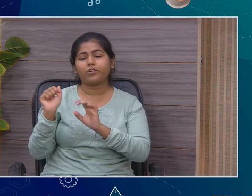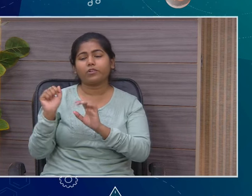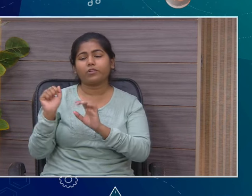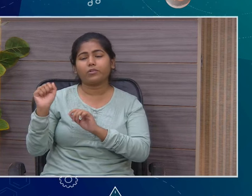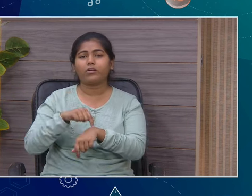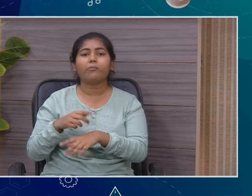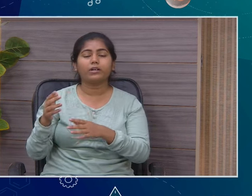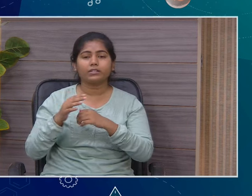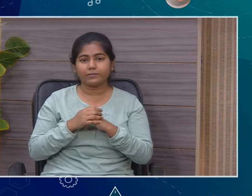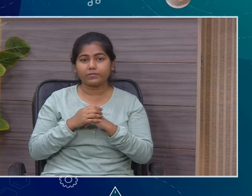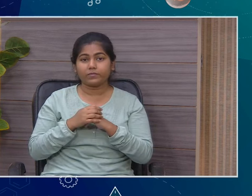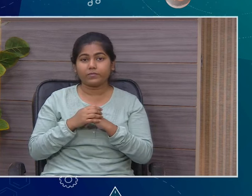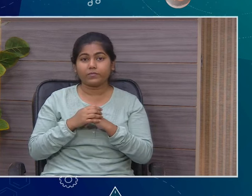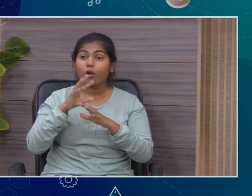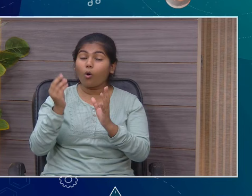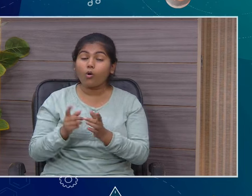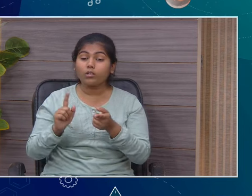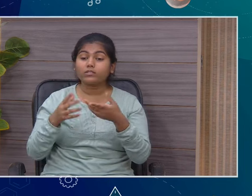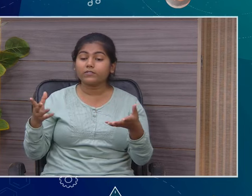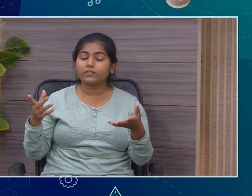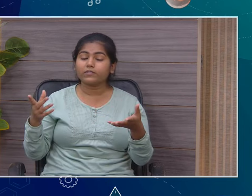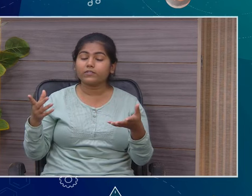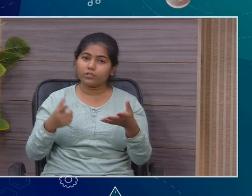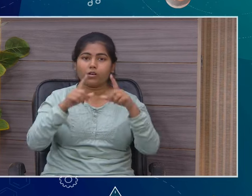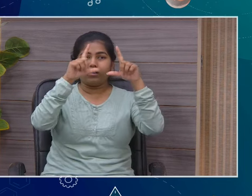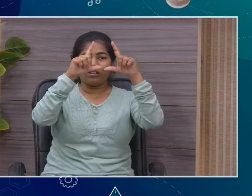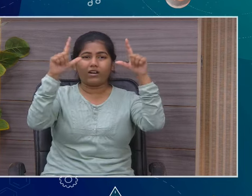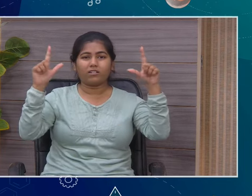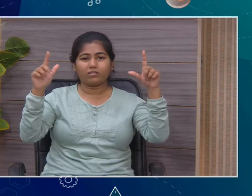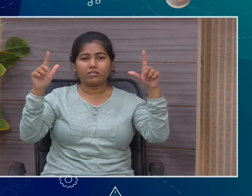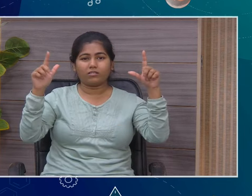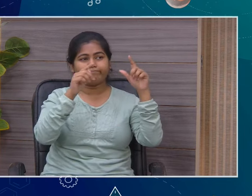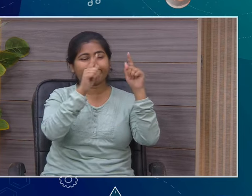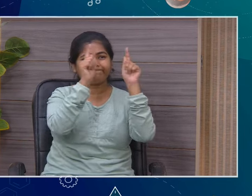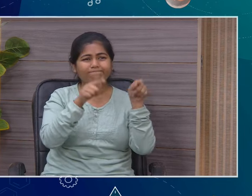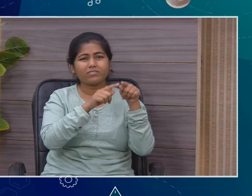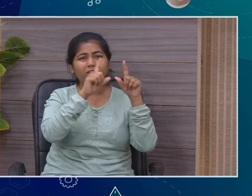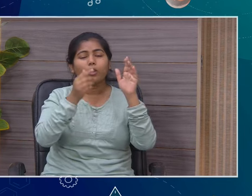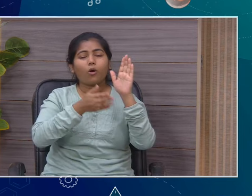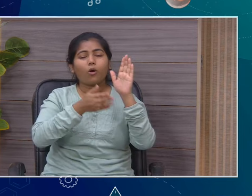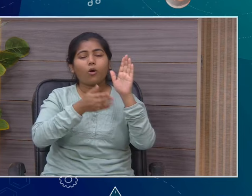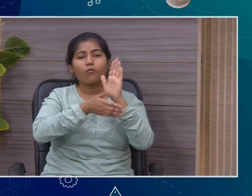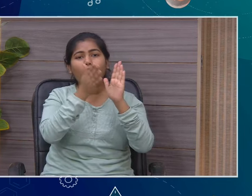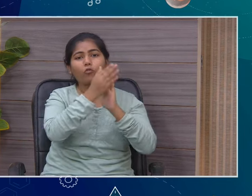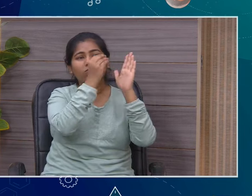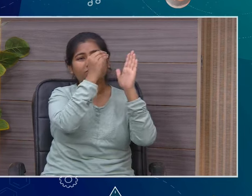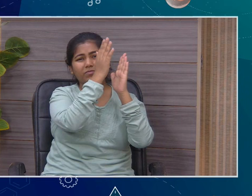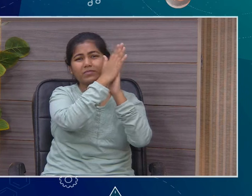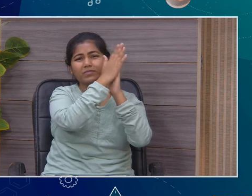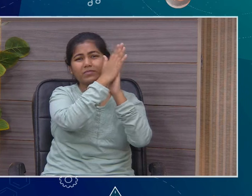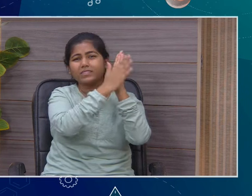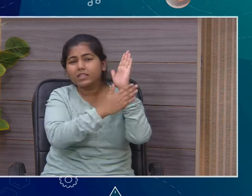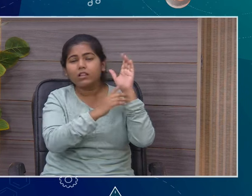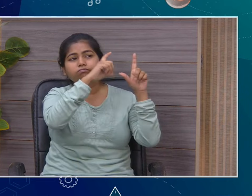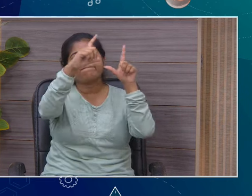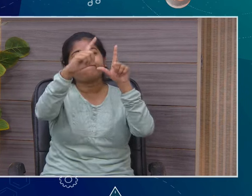के टाइम पर उन्होंने उन 63 एलिमेंट्स को 63 कार्ड्स पे लिखकर अपनी वॉल पे पेस्ट कर दिया इस तरह से कि एक सिमिलर प्रॉपर्टीज वाले एलिमेंट्स